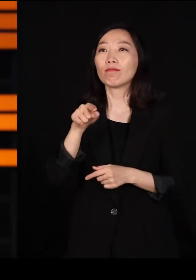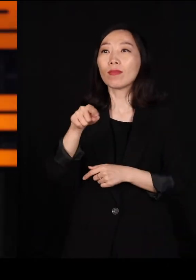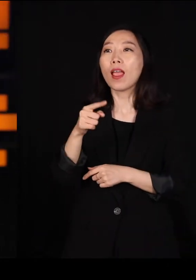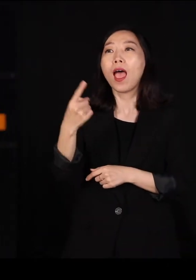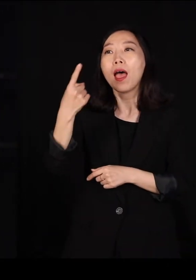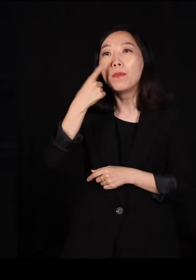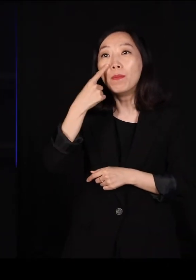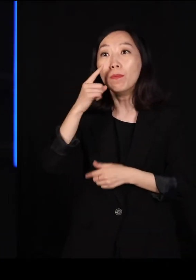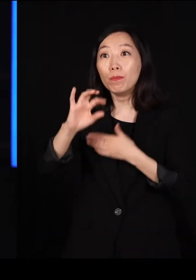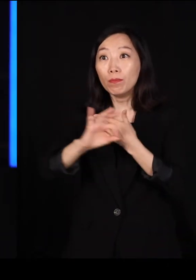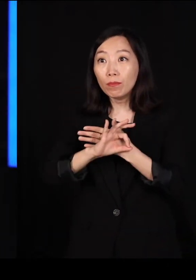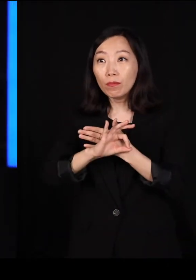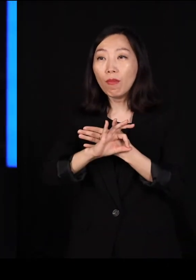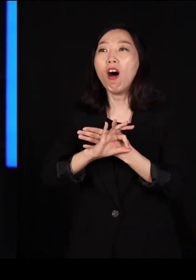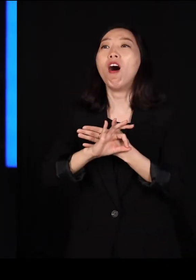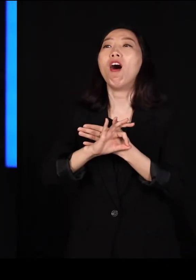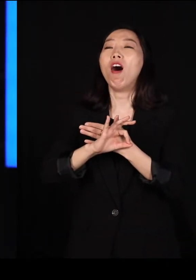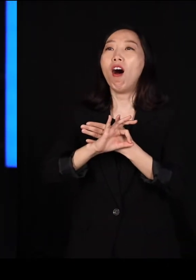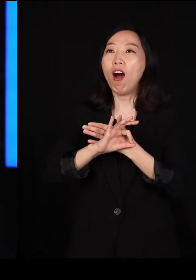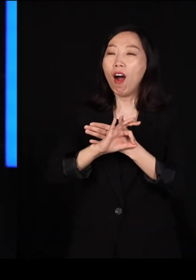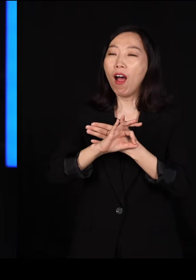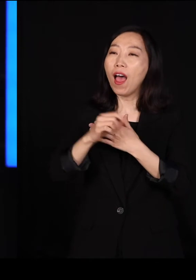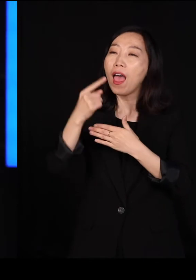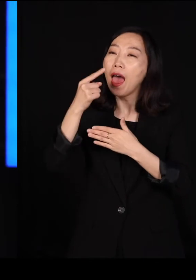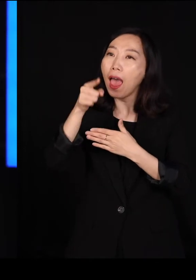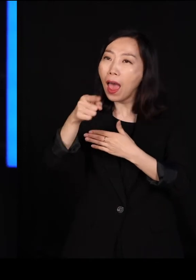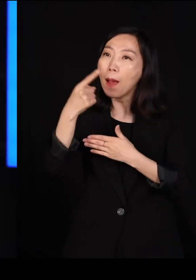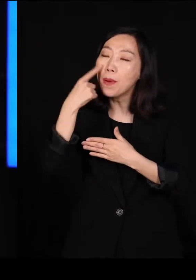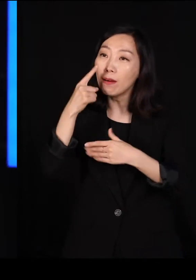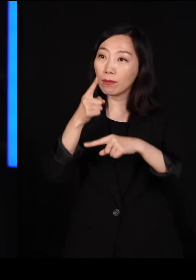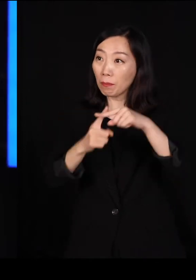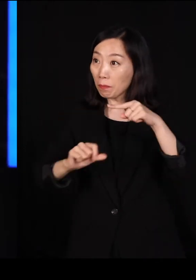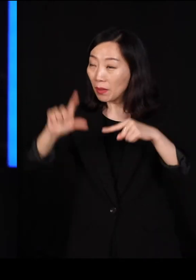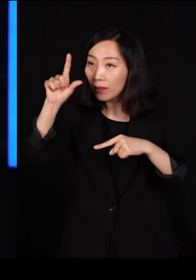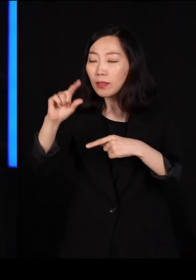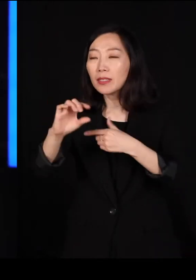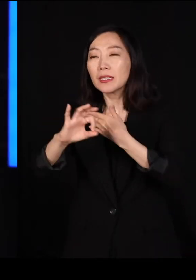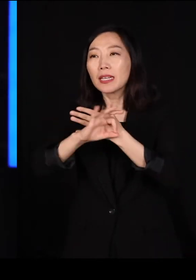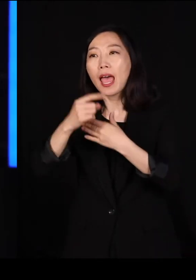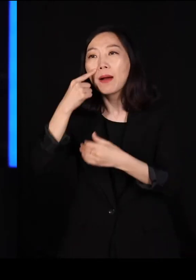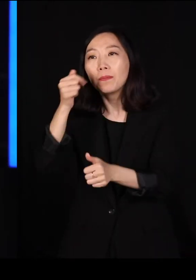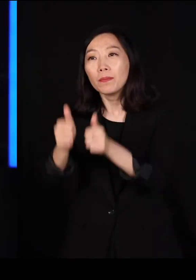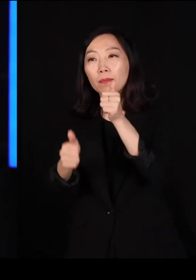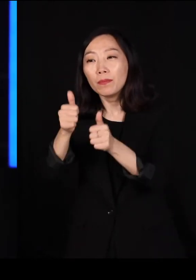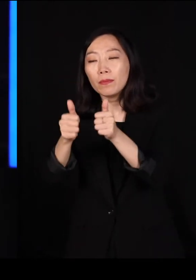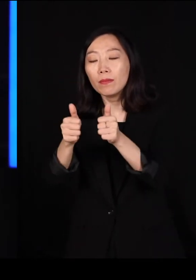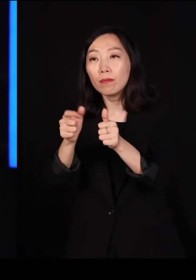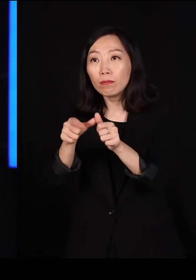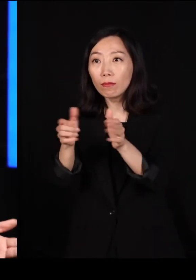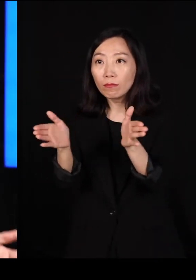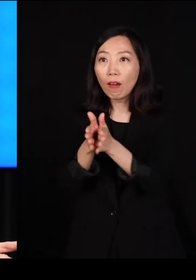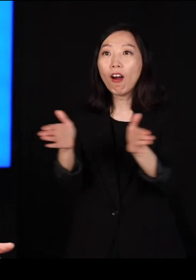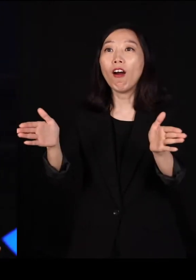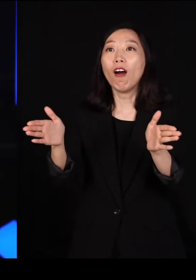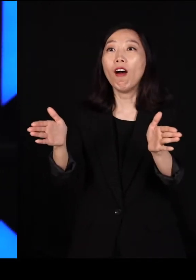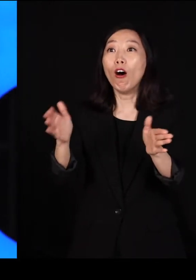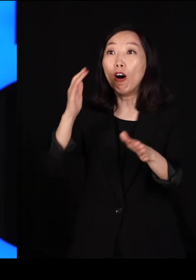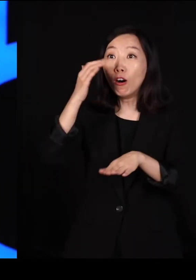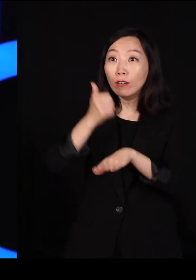사실 그것들 중에 과반수가 파일럿에서 시작된 거 있을 거예요. 그러니까 한두